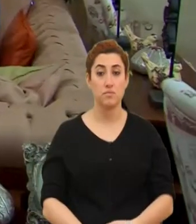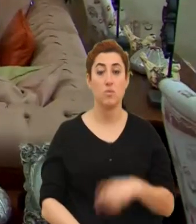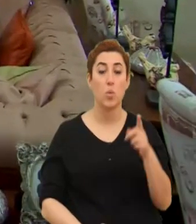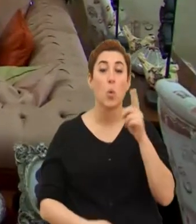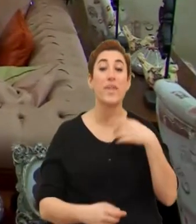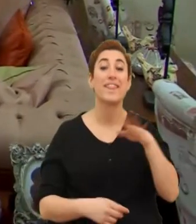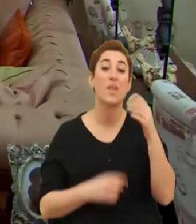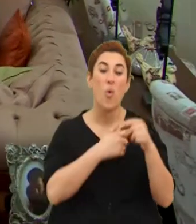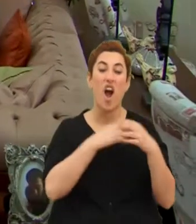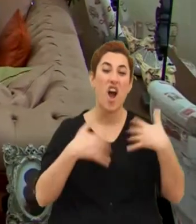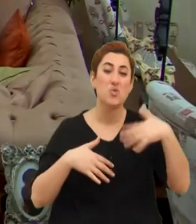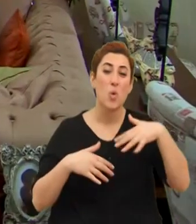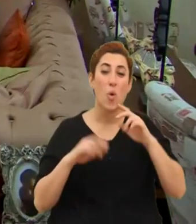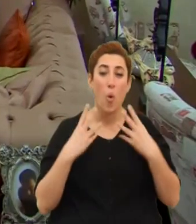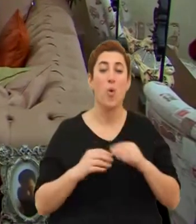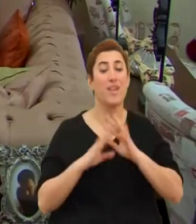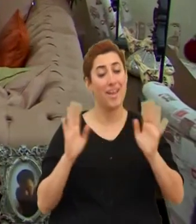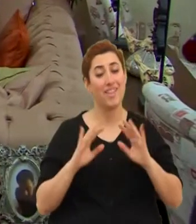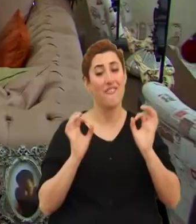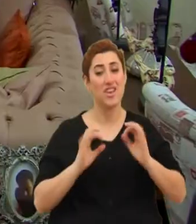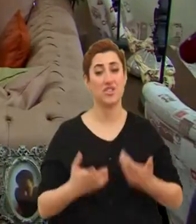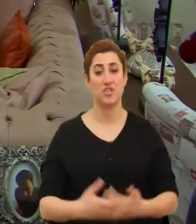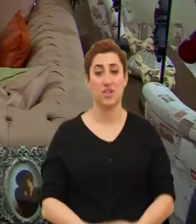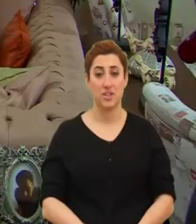Oydun çocuğum, orayı oydun, çürüttün. Aa, yavaş.